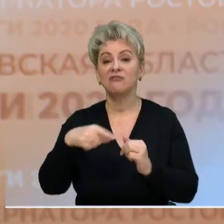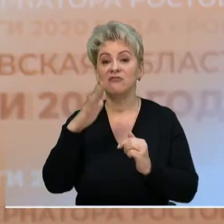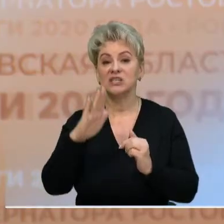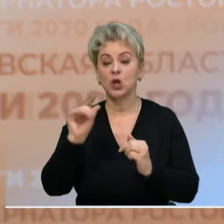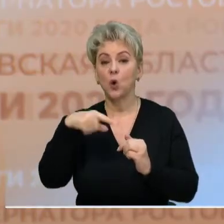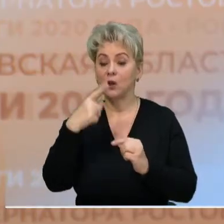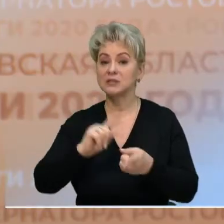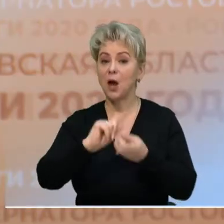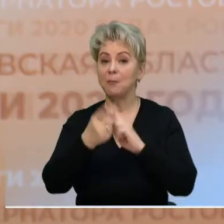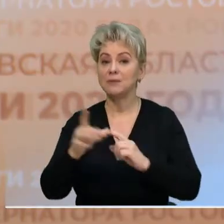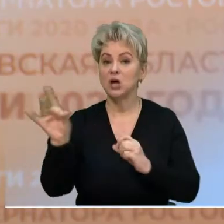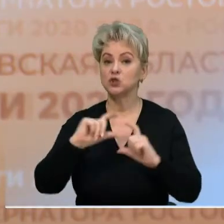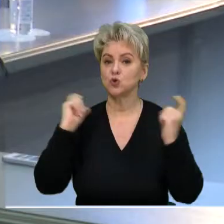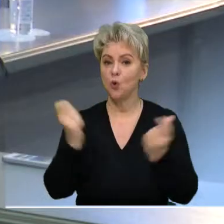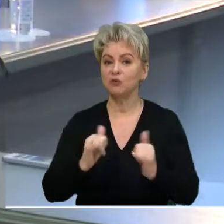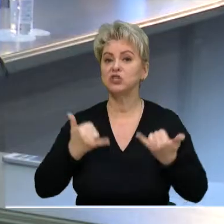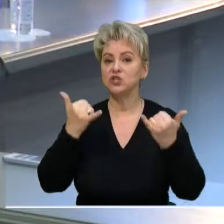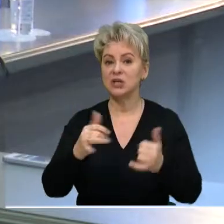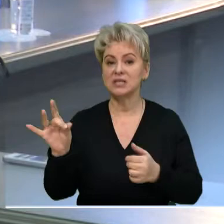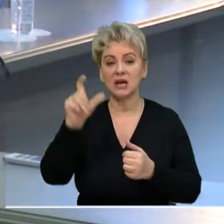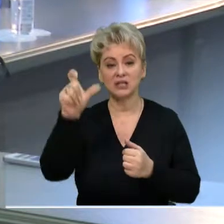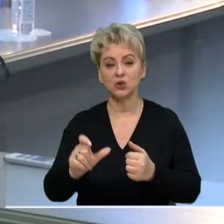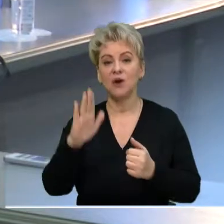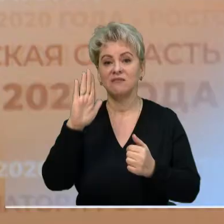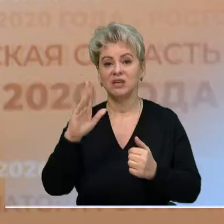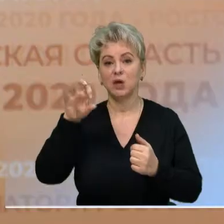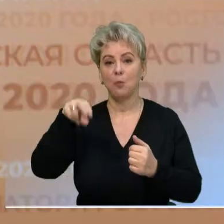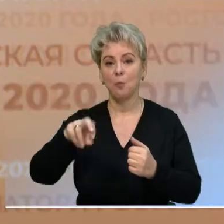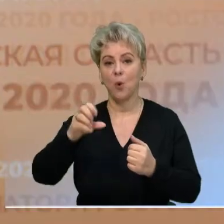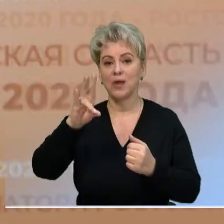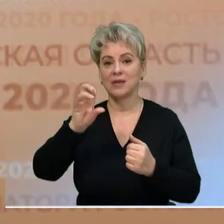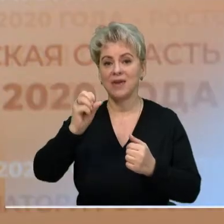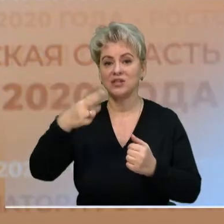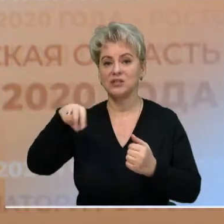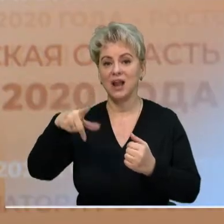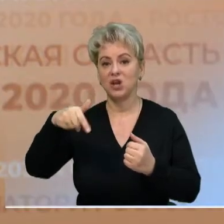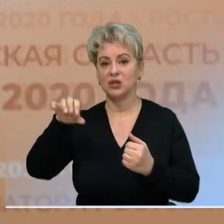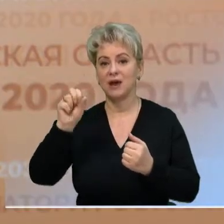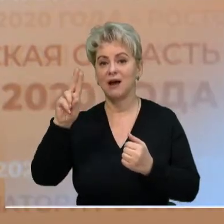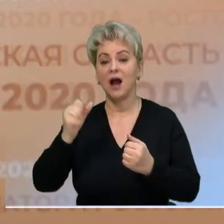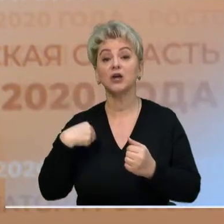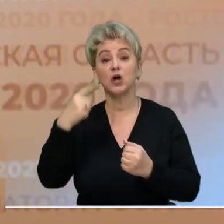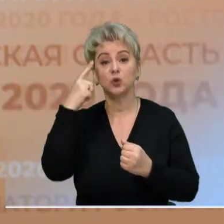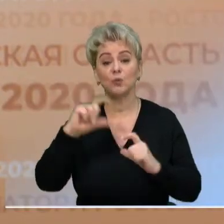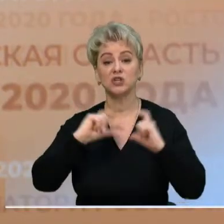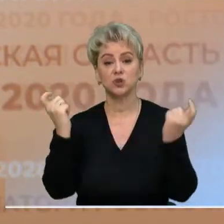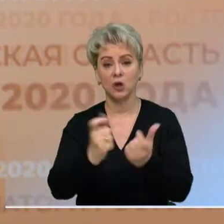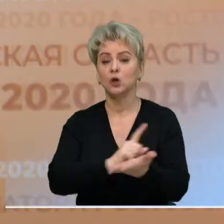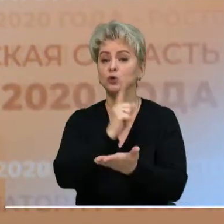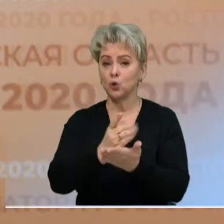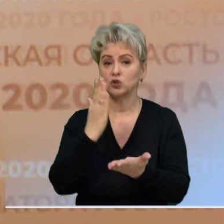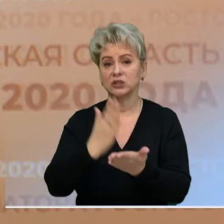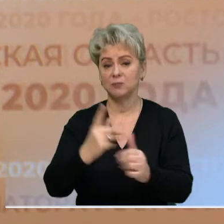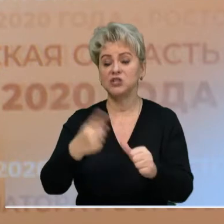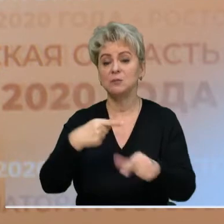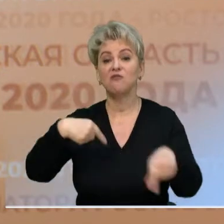о переименовании «Ростов-арены» в честь ростовчанина Виктора Понедельника. Я думаю, что спортивный объект должен носить